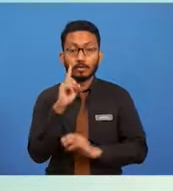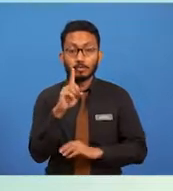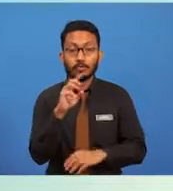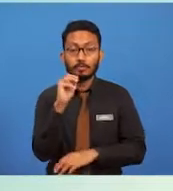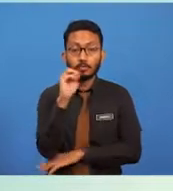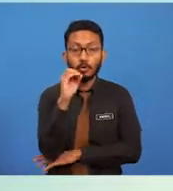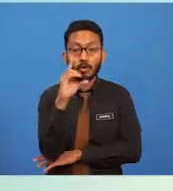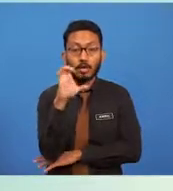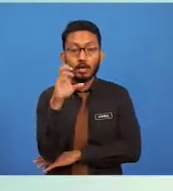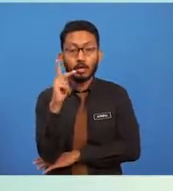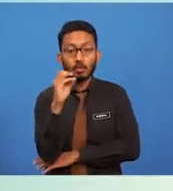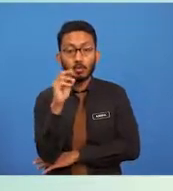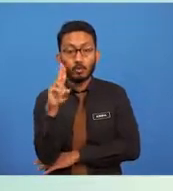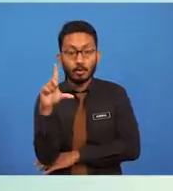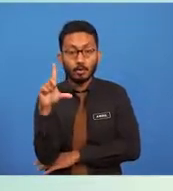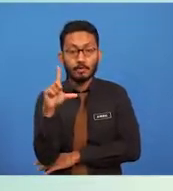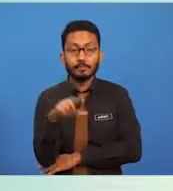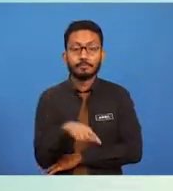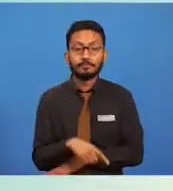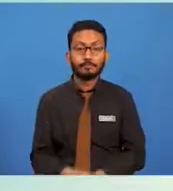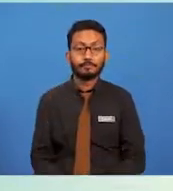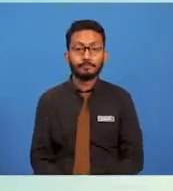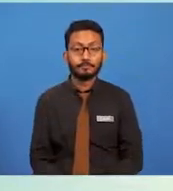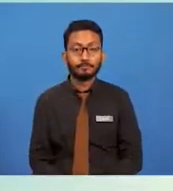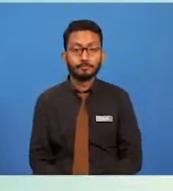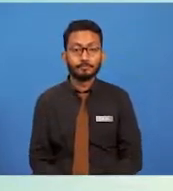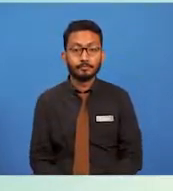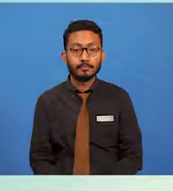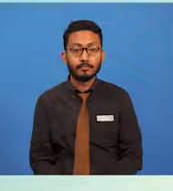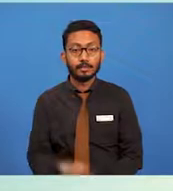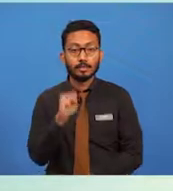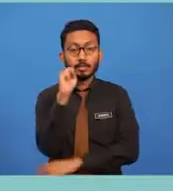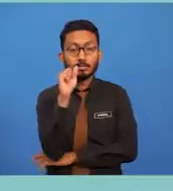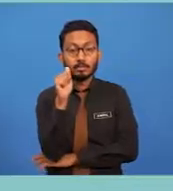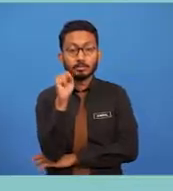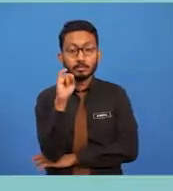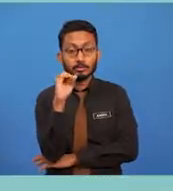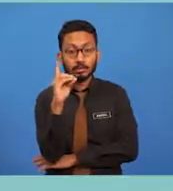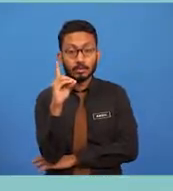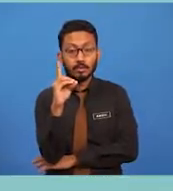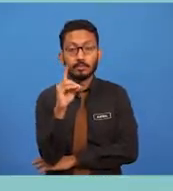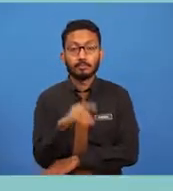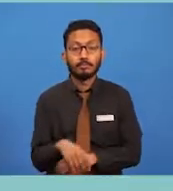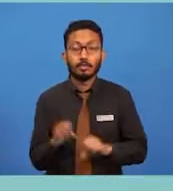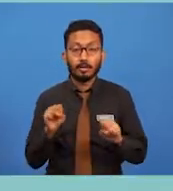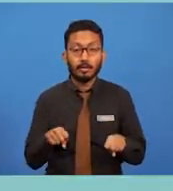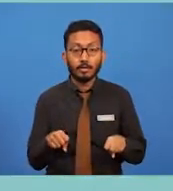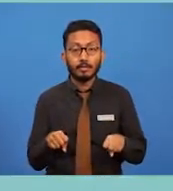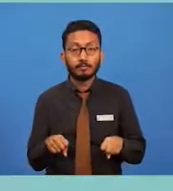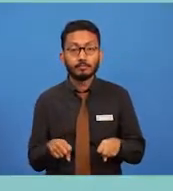Asid-asid boleh dikelaskan mengikut kebesan asid tersebut, di mana pertama,